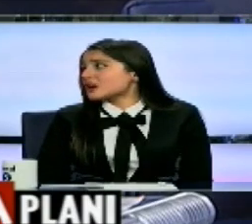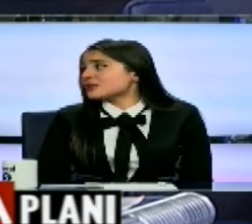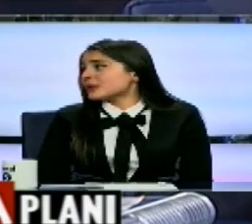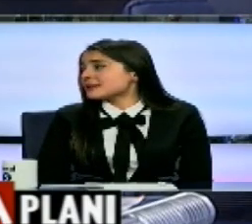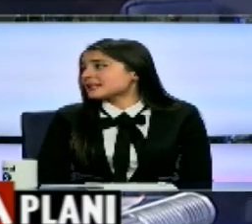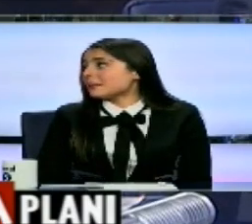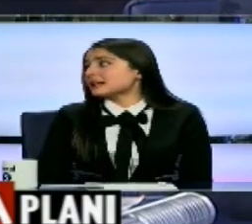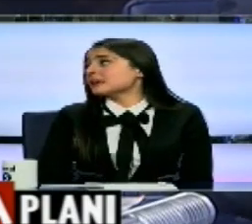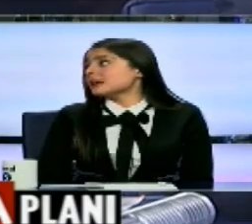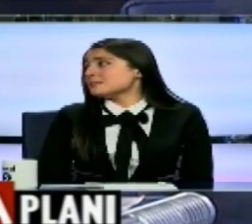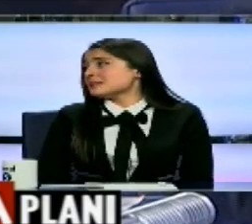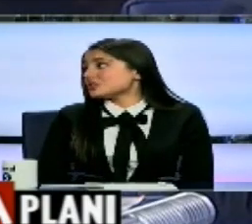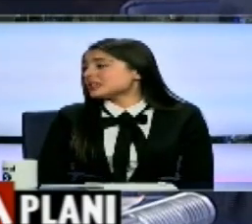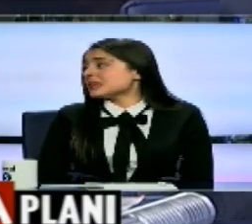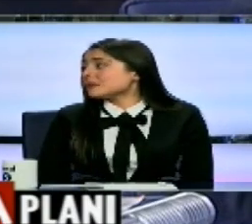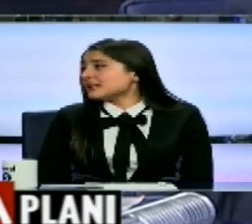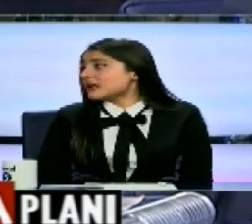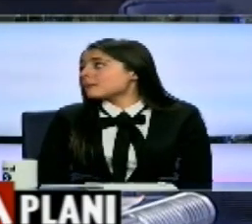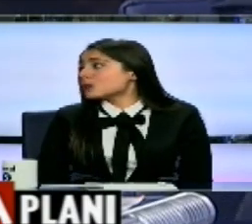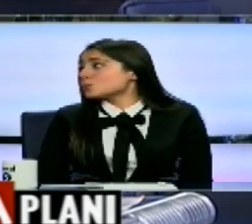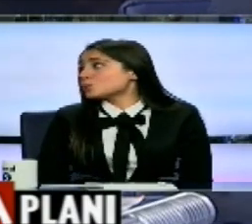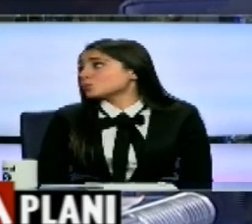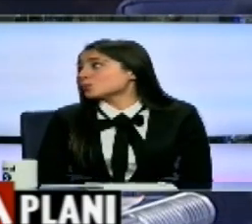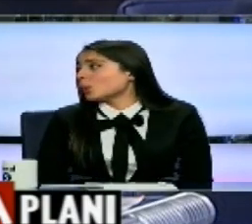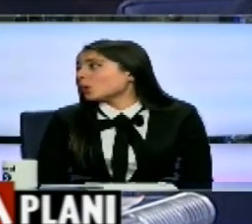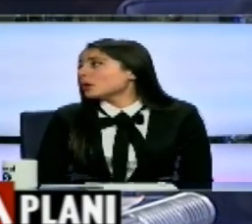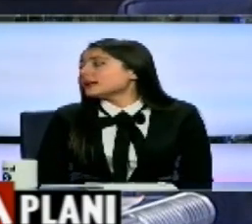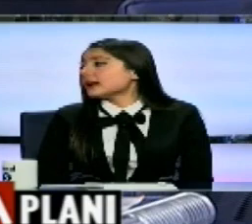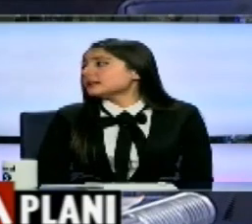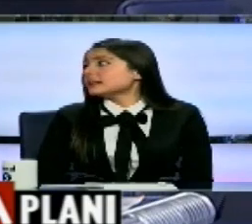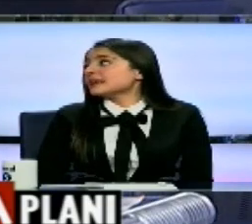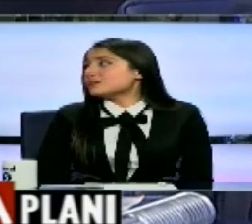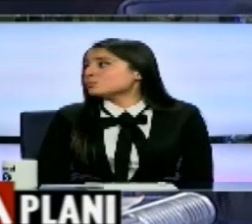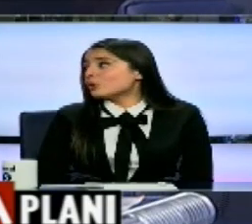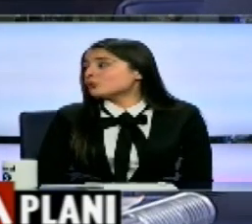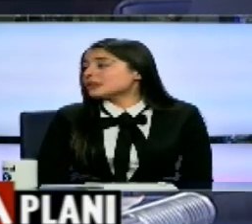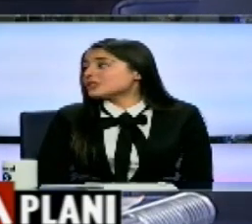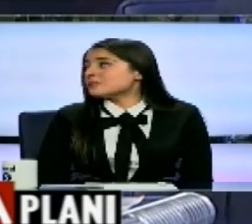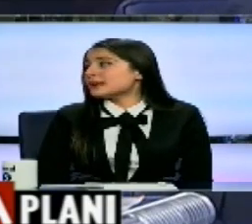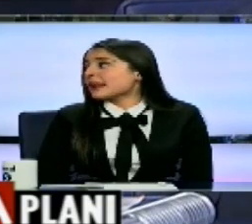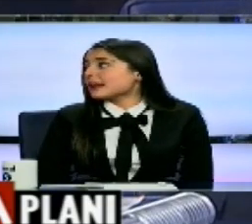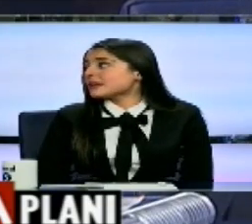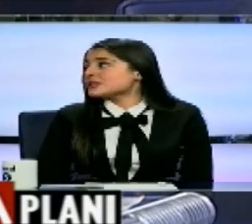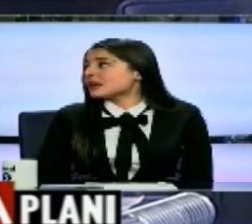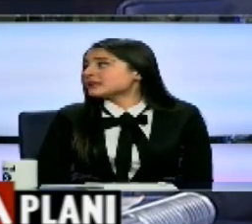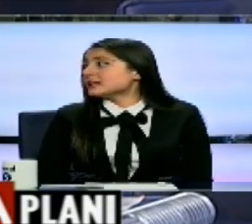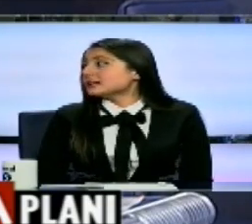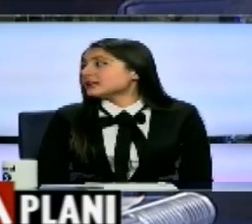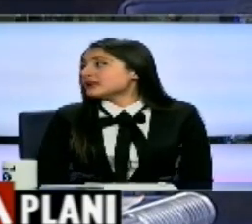ihtiyaçları karşılayamazken bile bizim için yeni bir yer almak çok zor oluyor. Yani gerek bu konuda işitme engelli